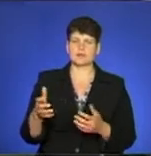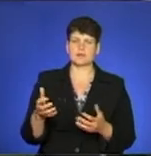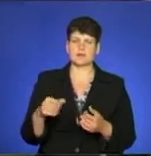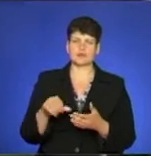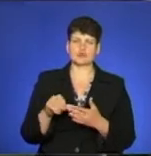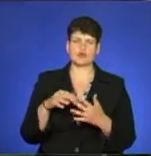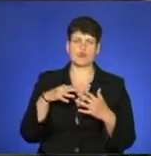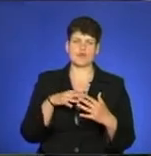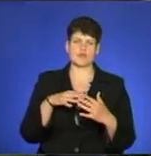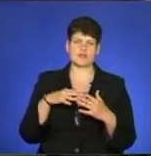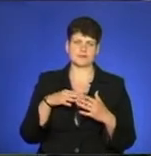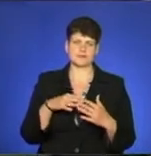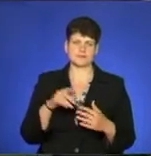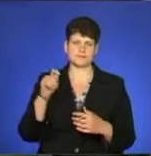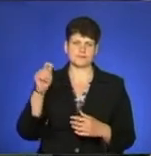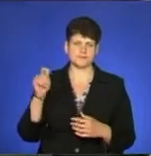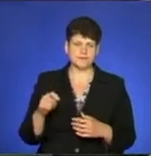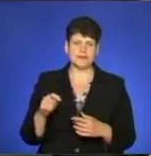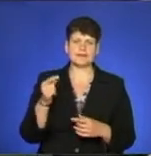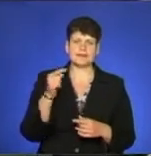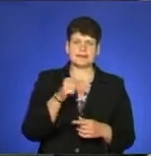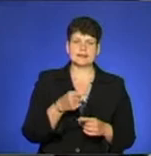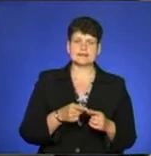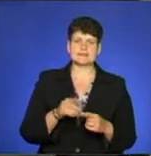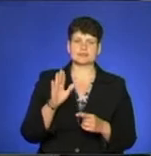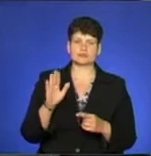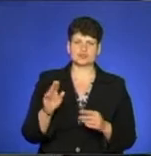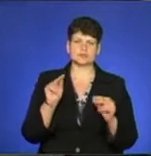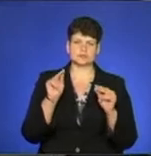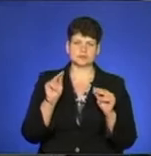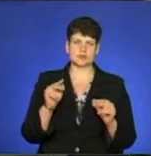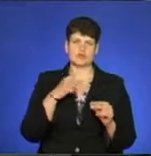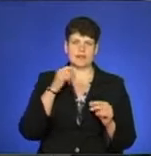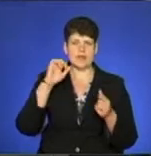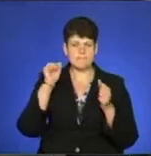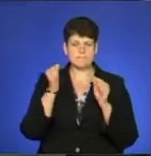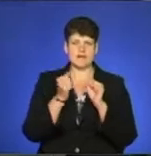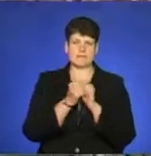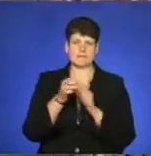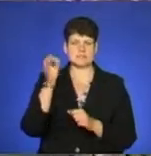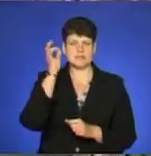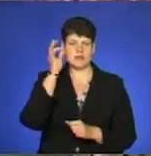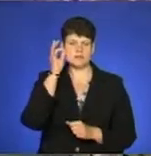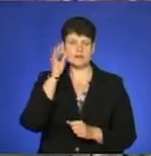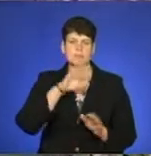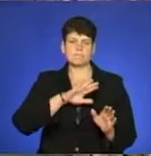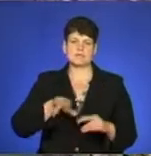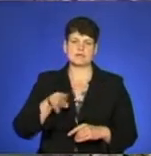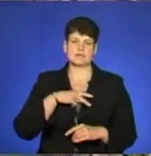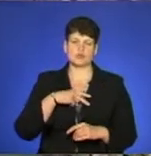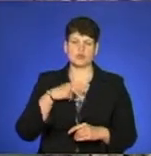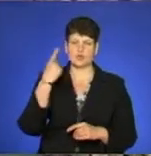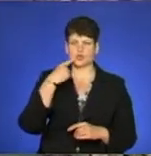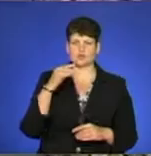участь в бойових діях. Ну і для них це буде, будемо відверто говорити, як пам'ять, як згадка. Після нагородження особовий